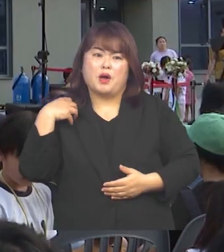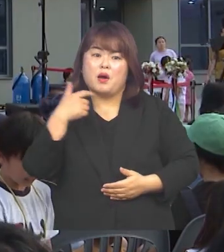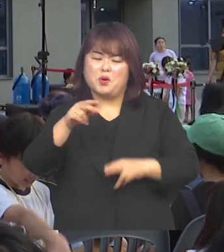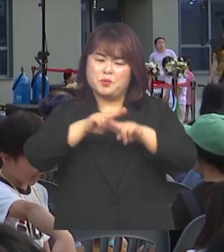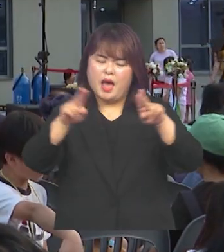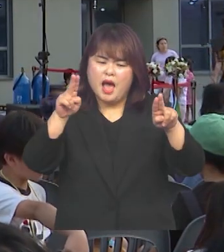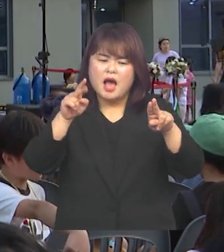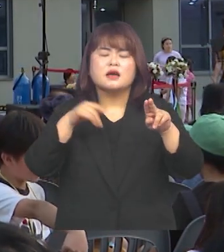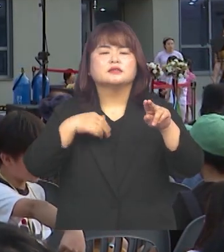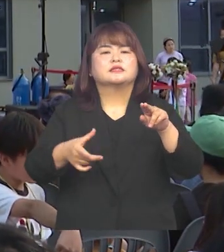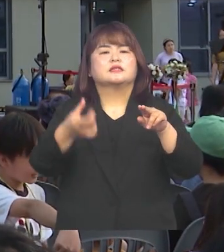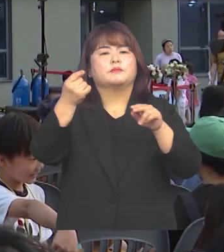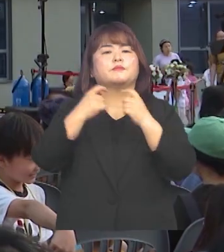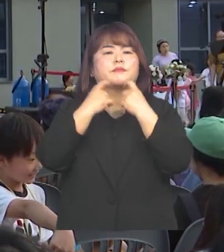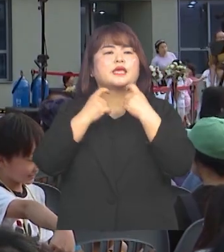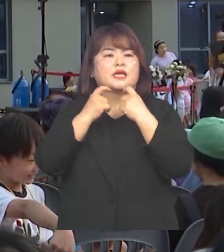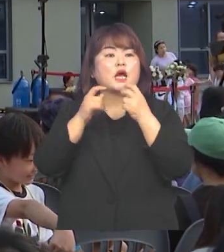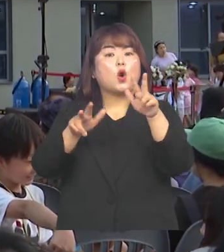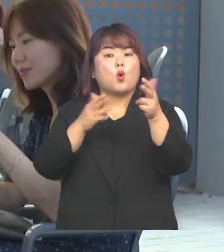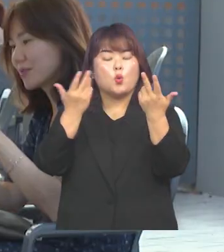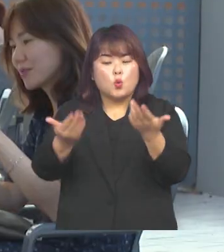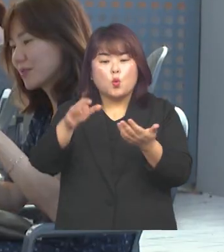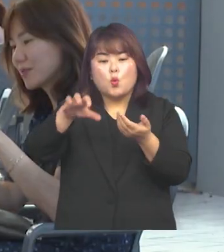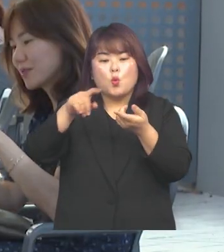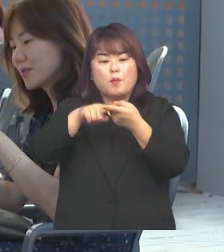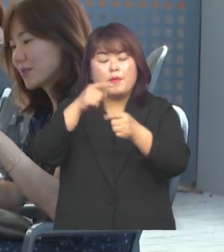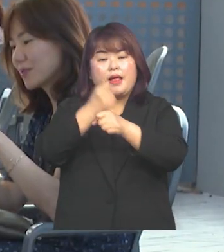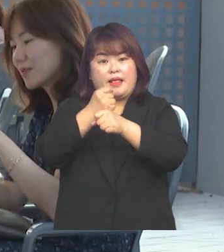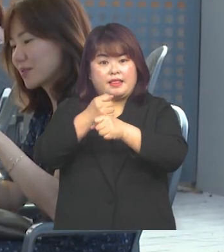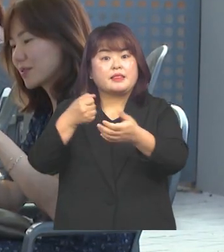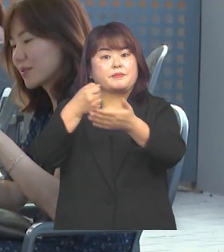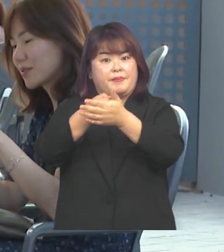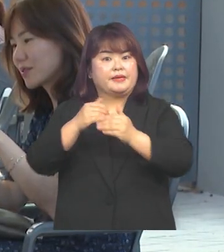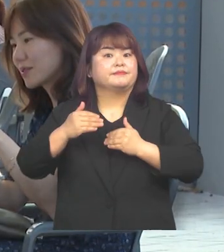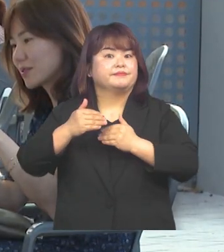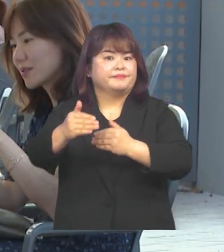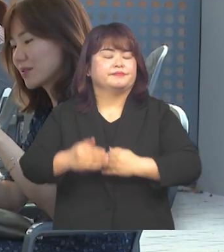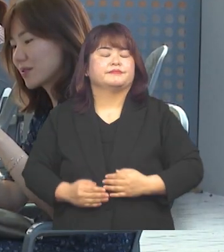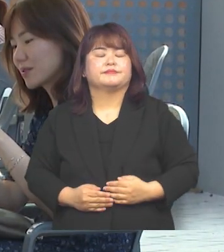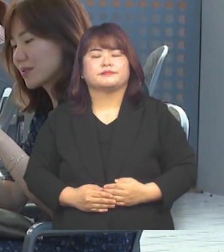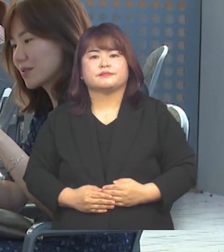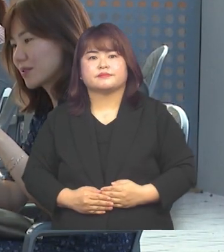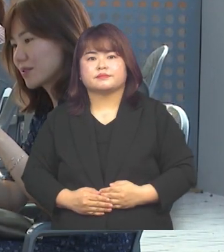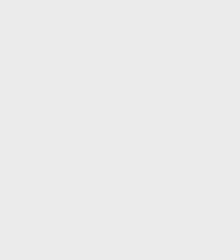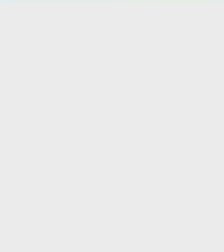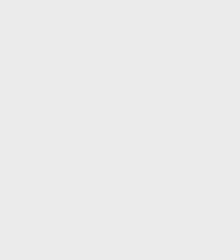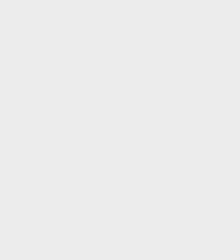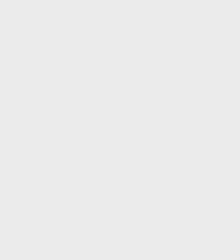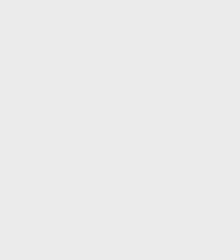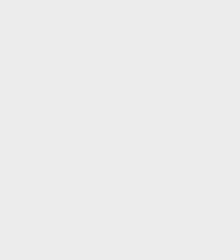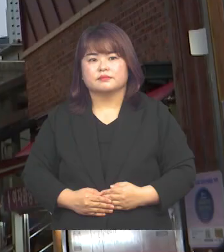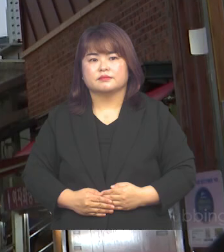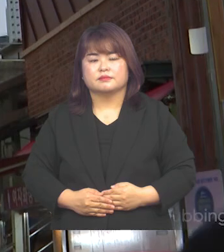용인에서 처음으로 추진된 민간공원 특례 사업을 통해 공원으로 조성되었습니다.